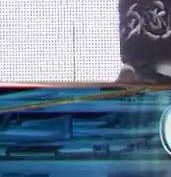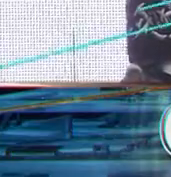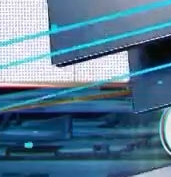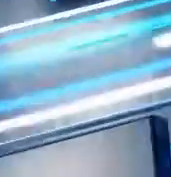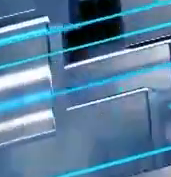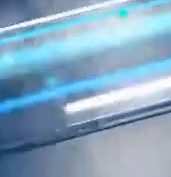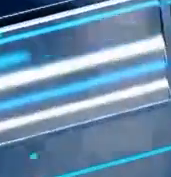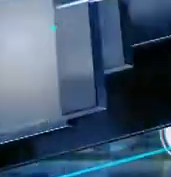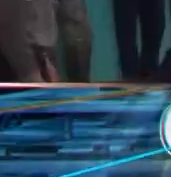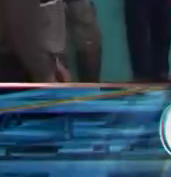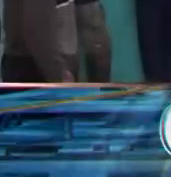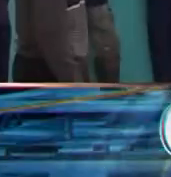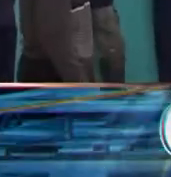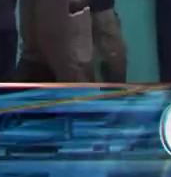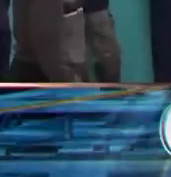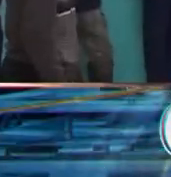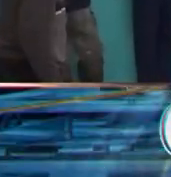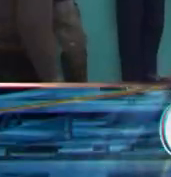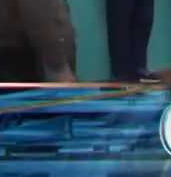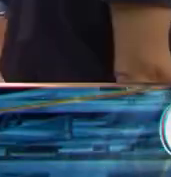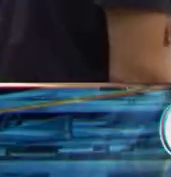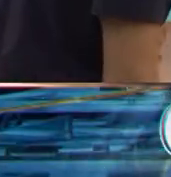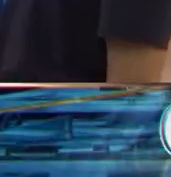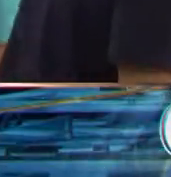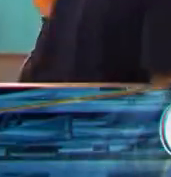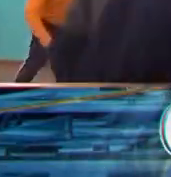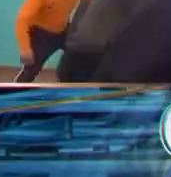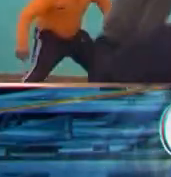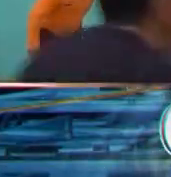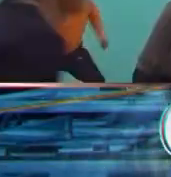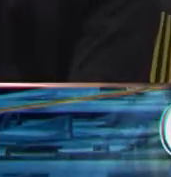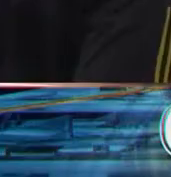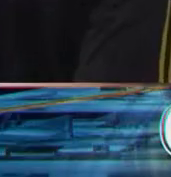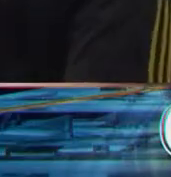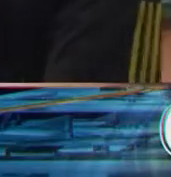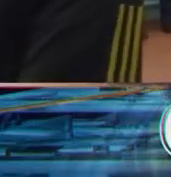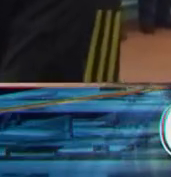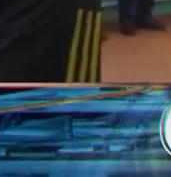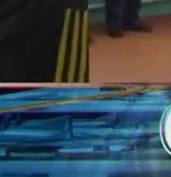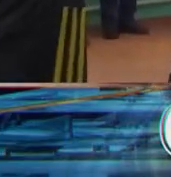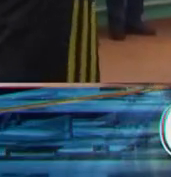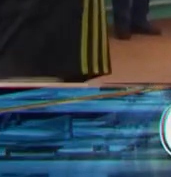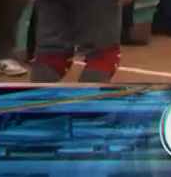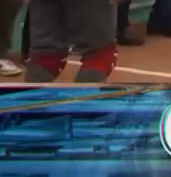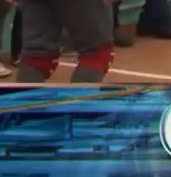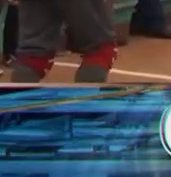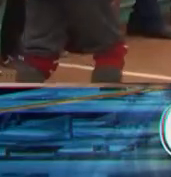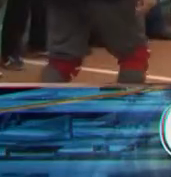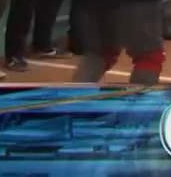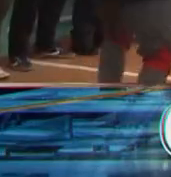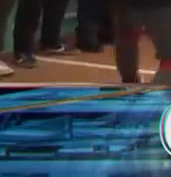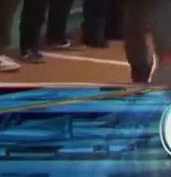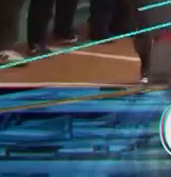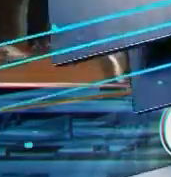района. Спорту все возрасты покорны. Команды ветеранов волейбола выявляли между собой сильнейших в Алакольском районе.